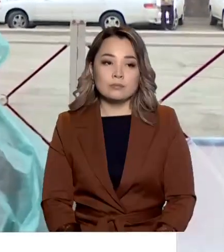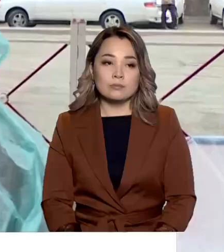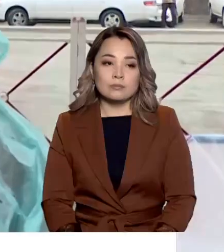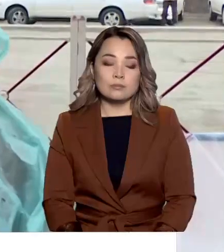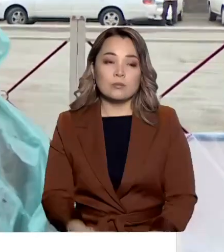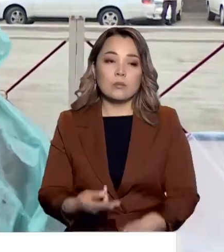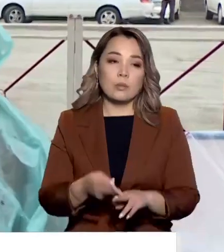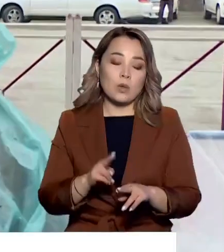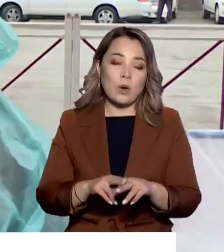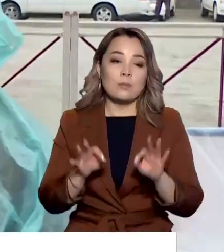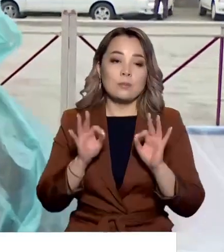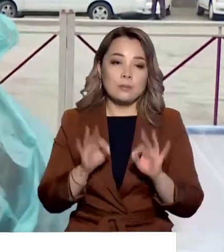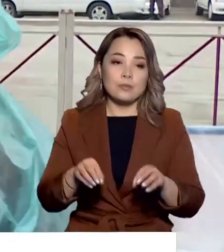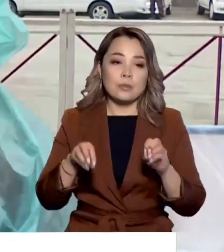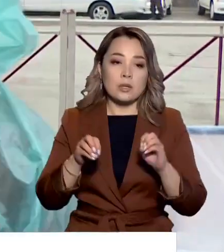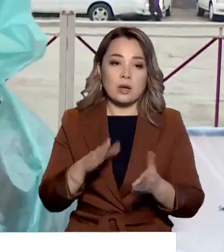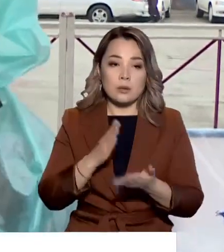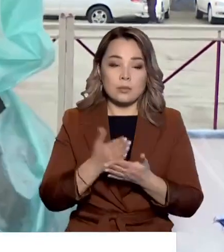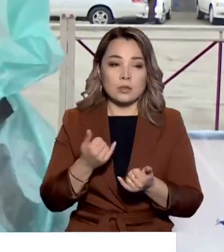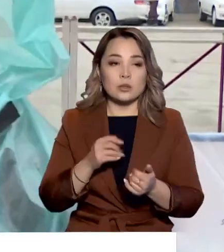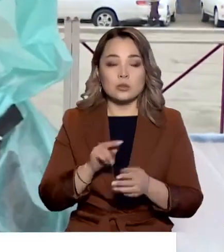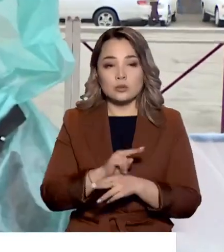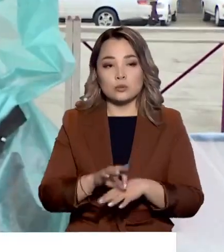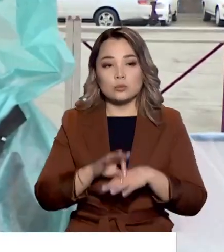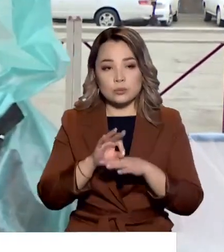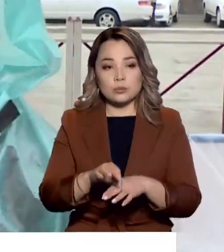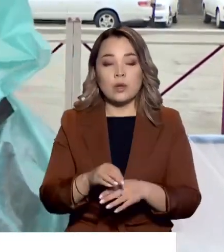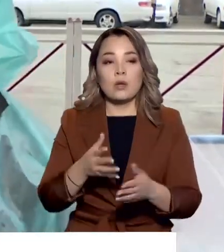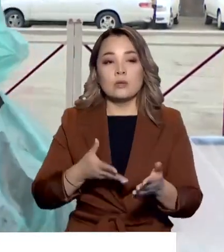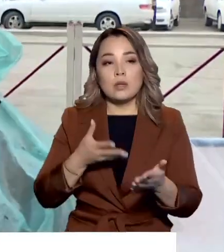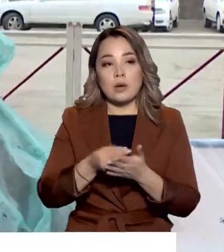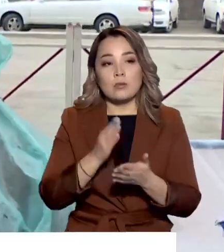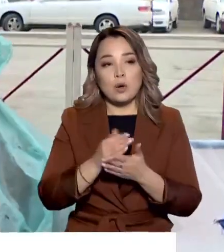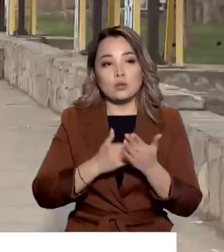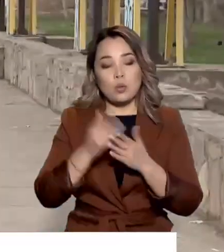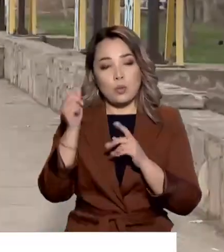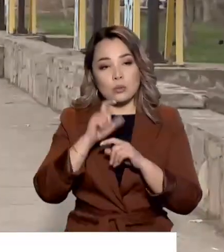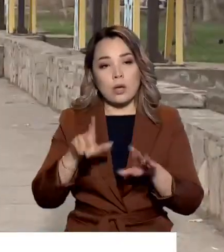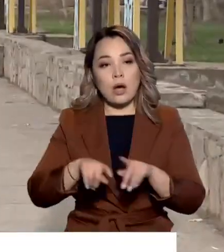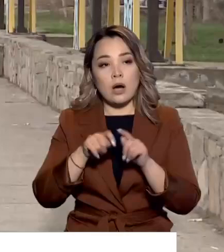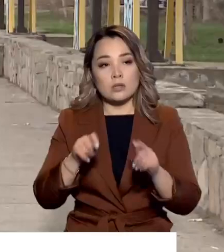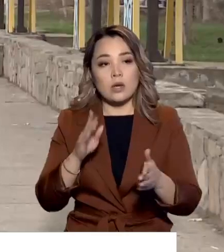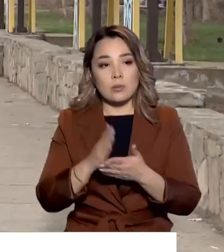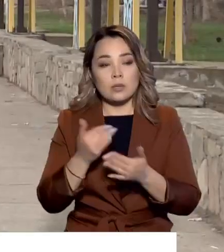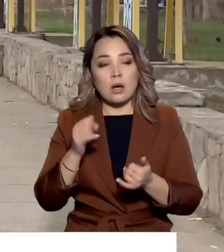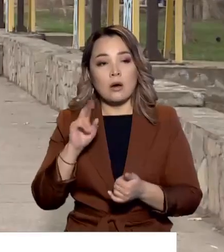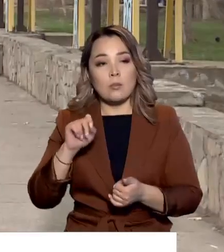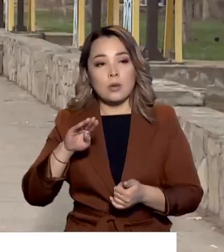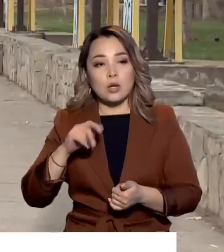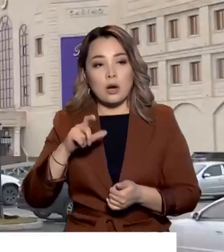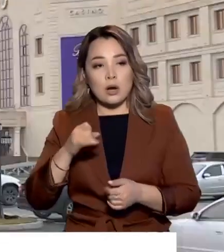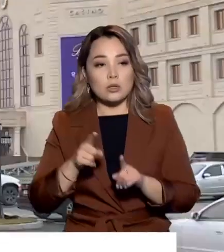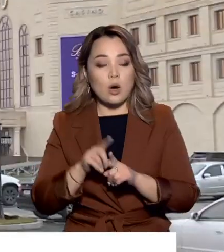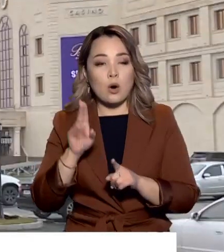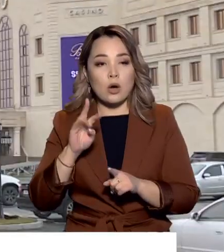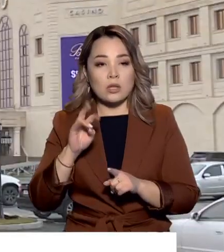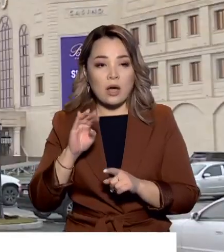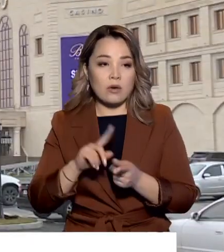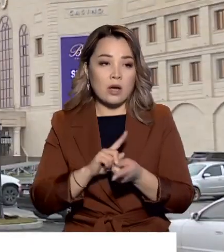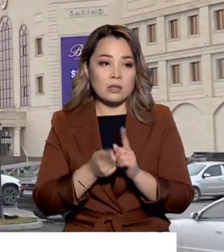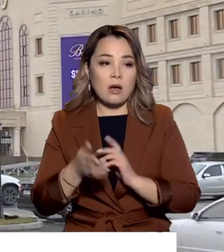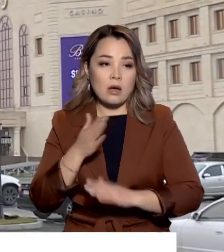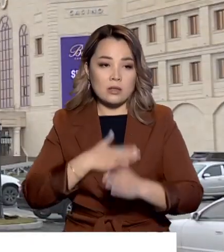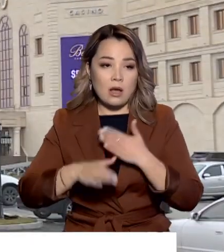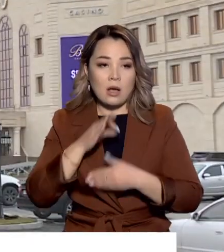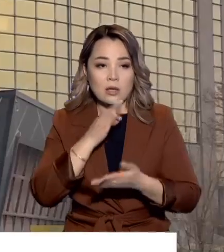Бұл өте дұрыс шешім. Жолдар жөнделіп, бюджетке түсетін қаржы көлемі ұлғаяды. Жоғары оқу орындары ашылады. Қапшағайлықтар қала атауының Қонаев болып өзгеруінде